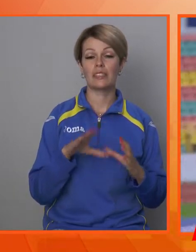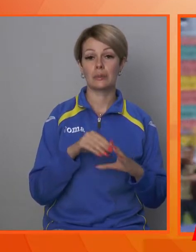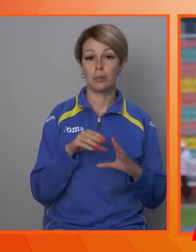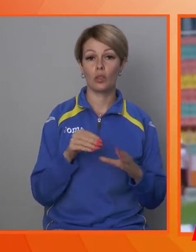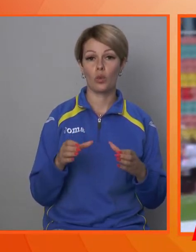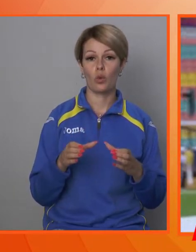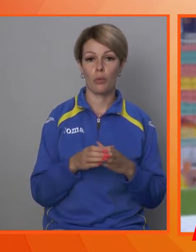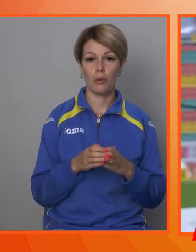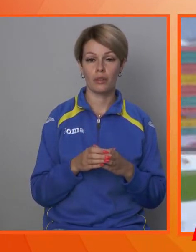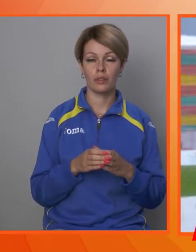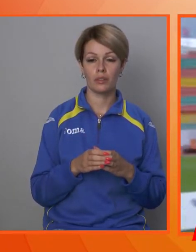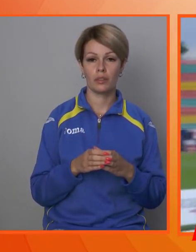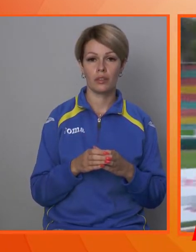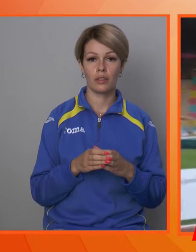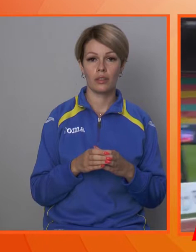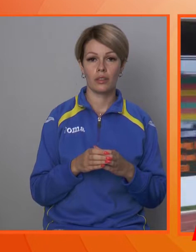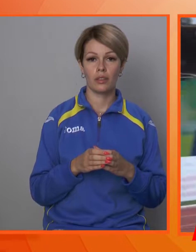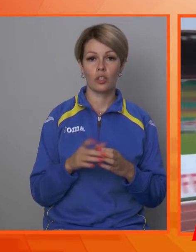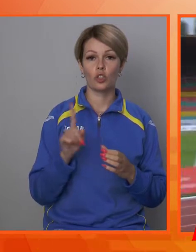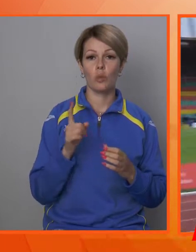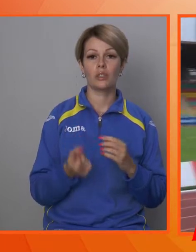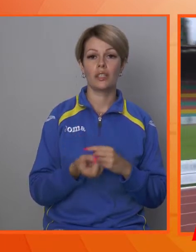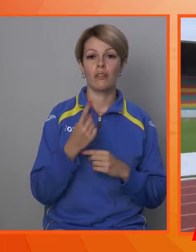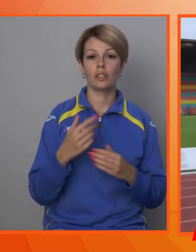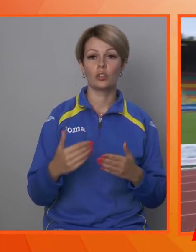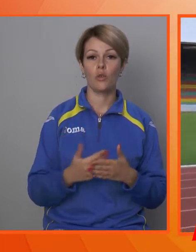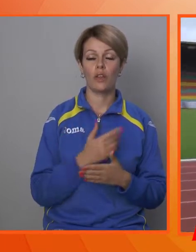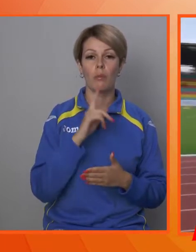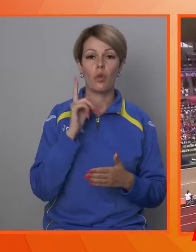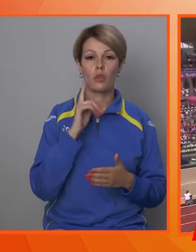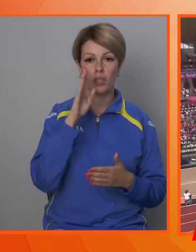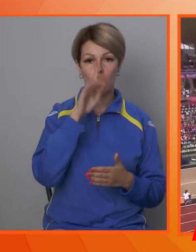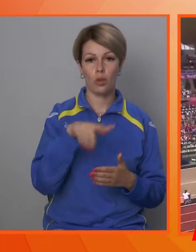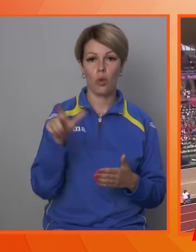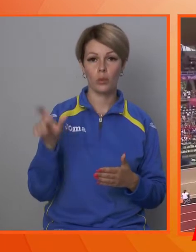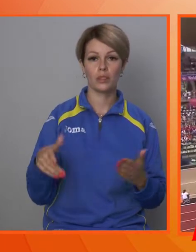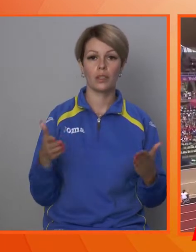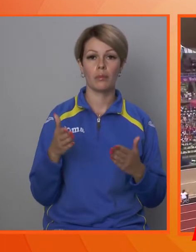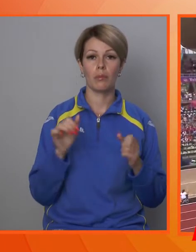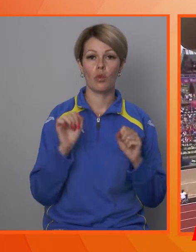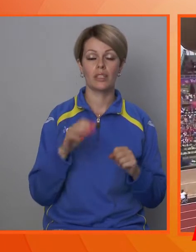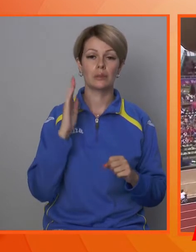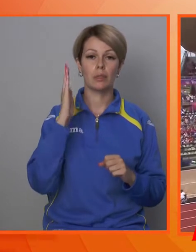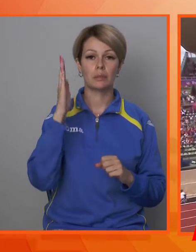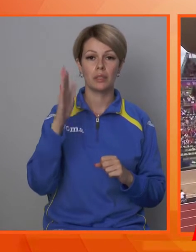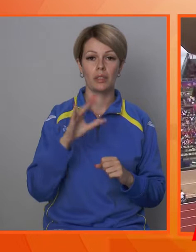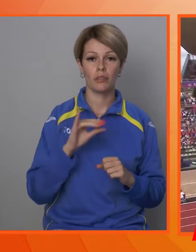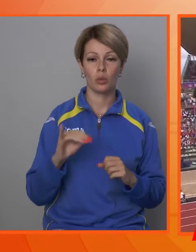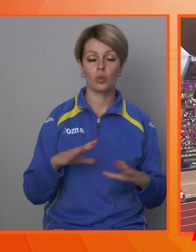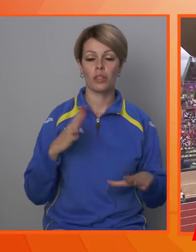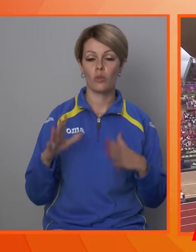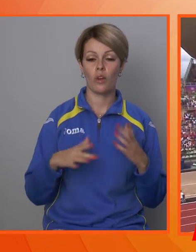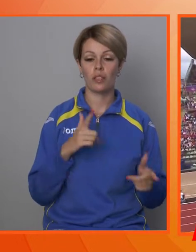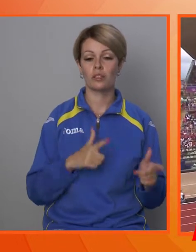з збірної команди, так, щоб з'явились нові молоді хлопці, які могли з